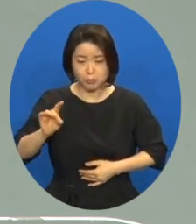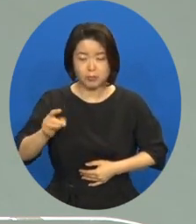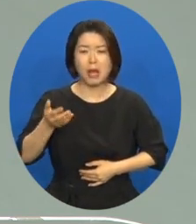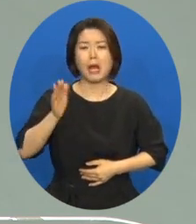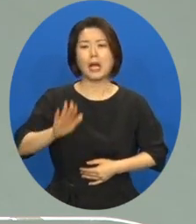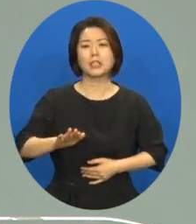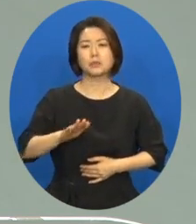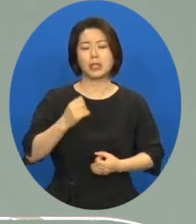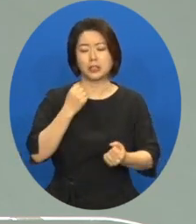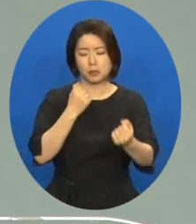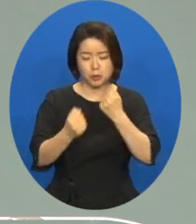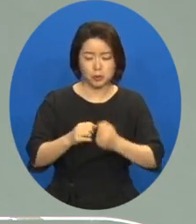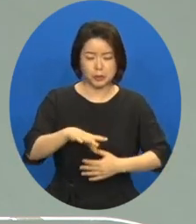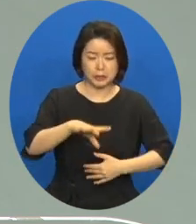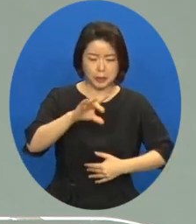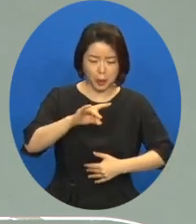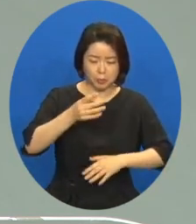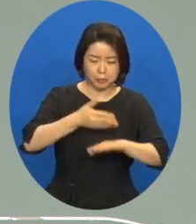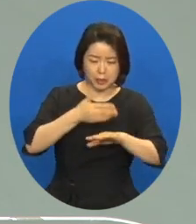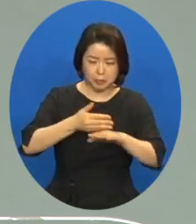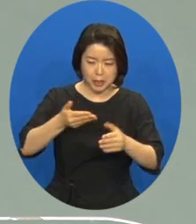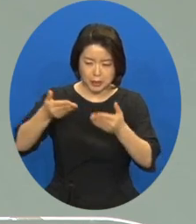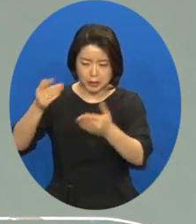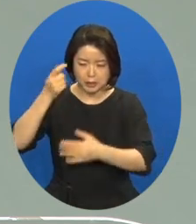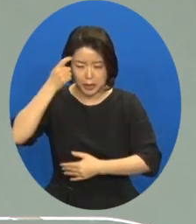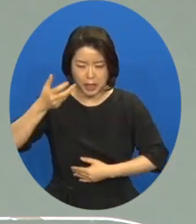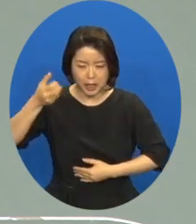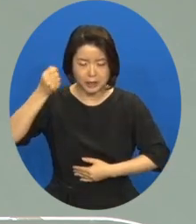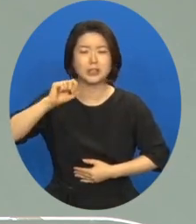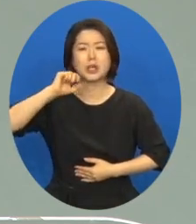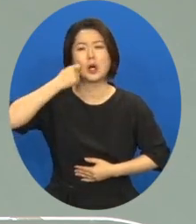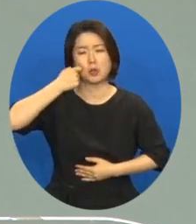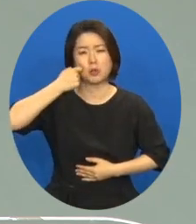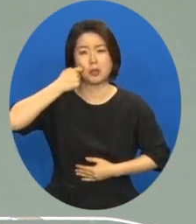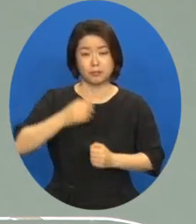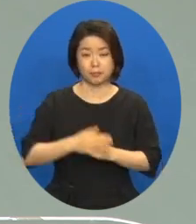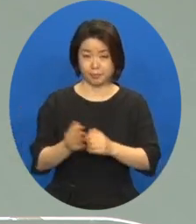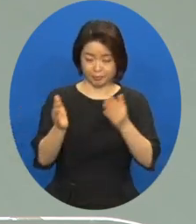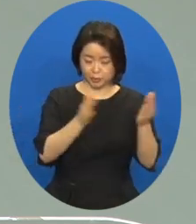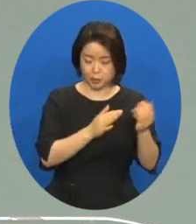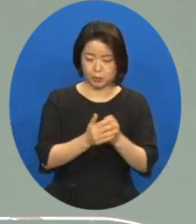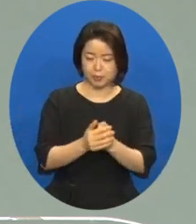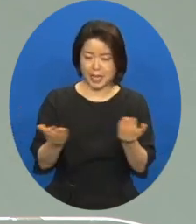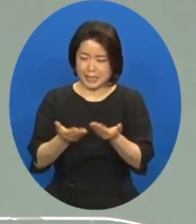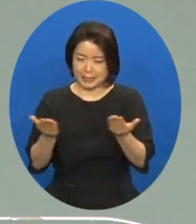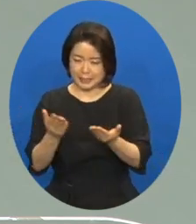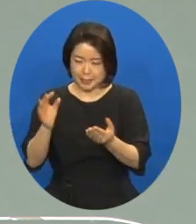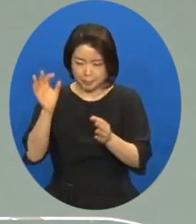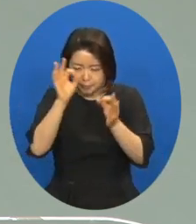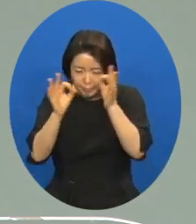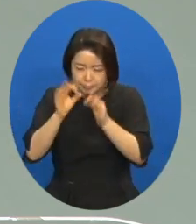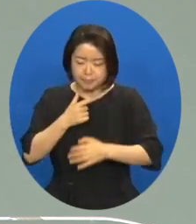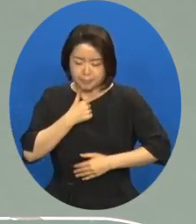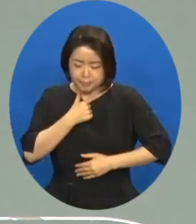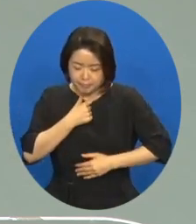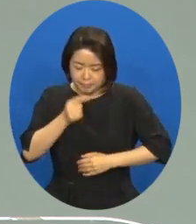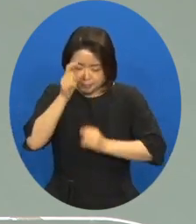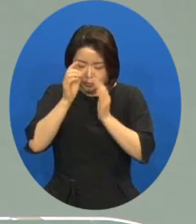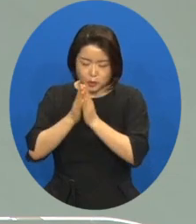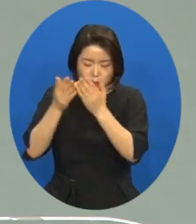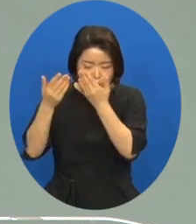하나님께 감사해야 된다는 생각을 갖기가 쉽지 않습니다. 직장을 구하려고 그렇게 기도하다가 첫